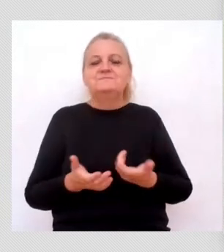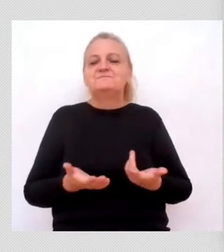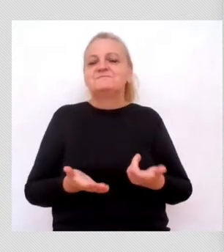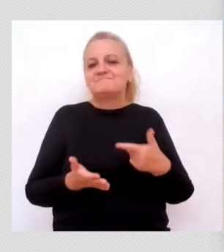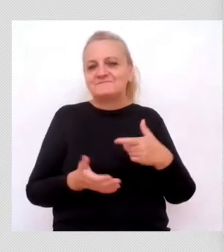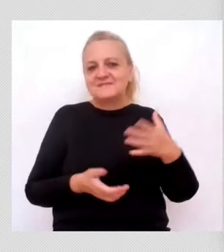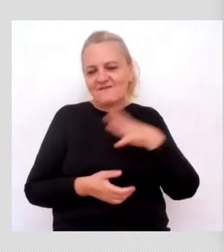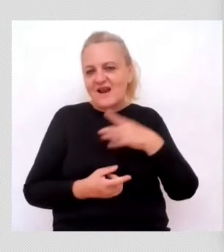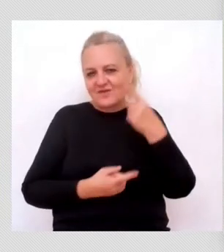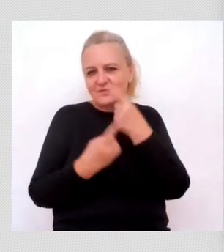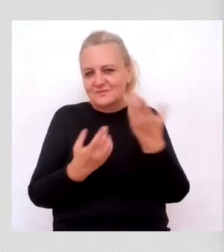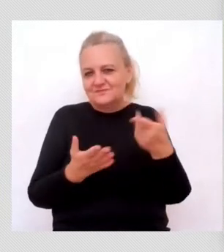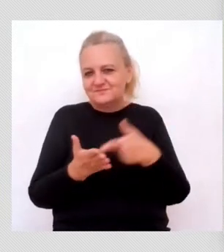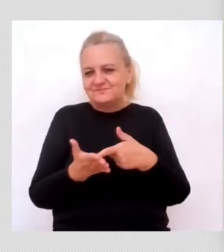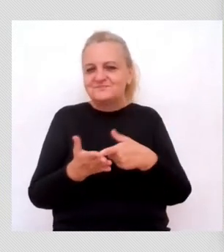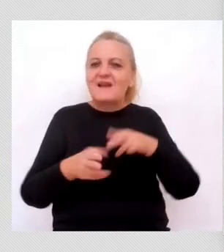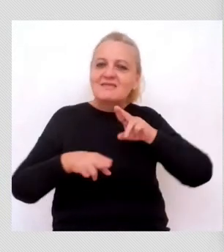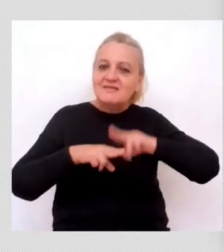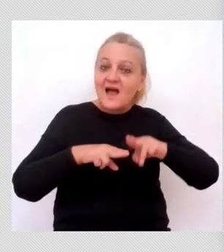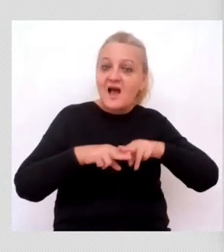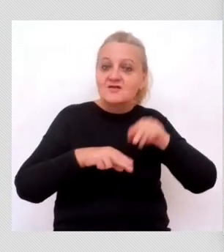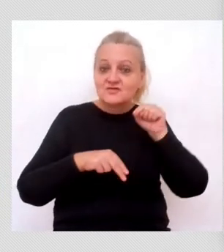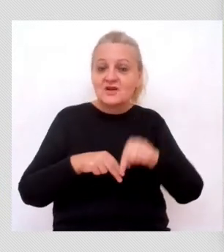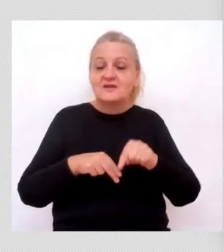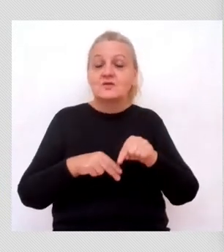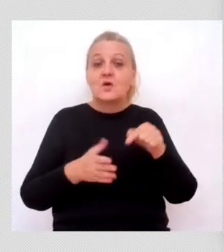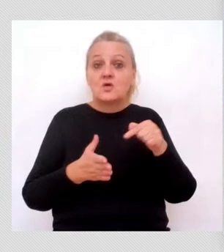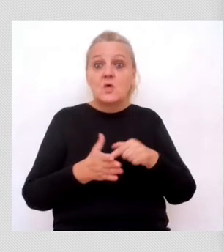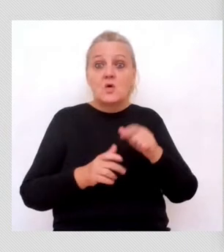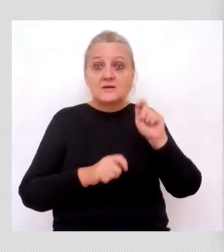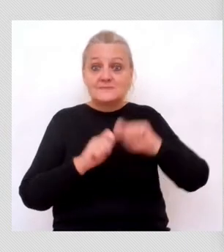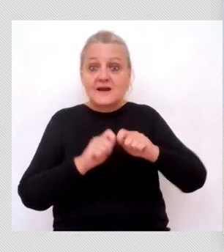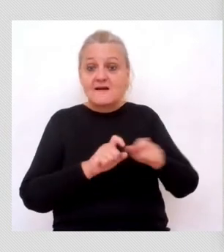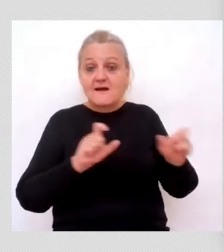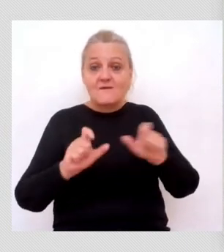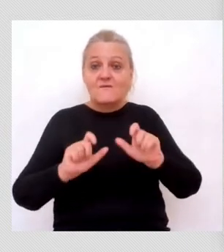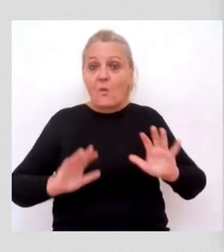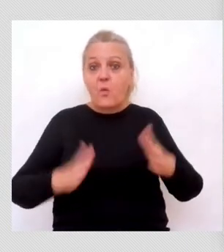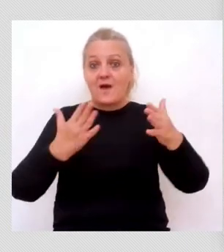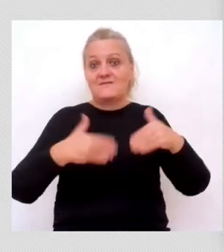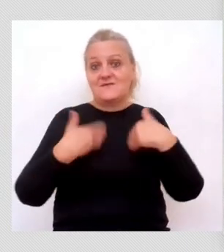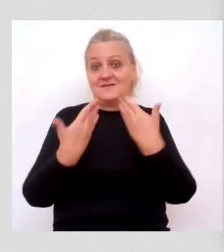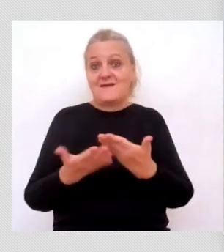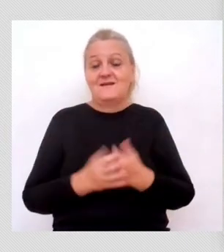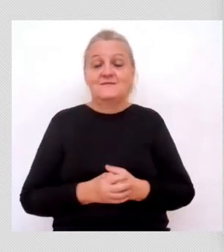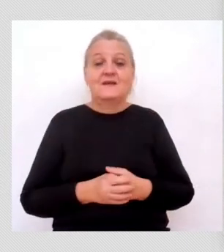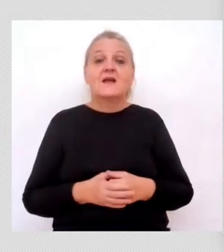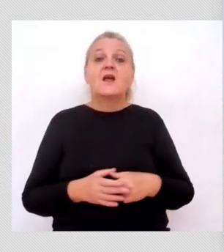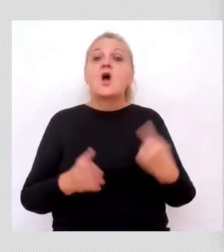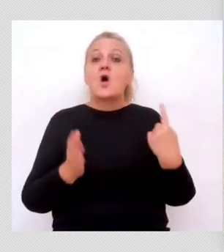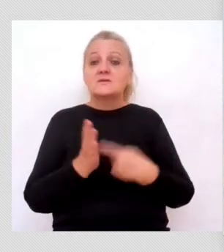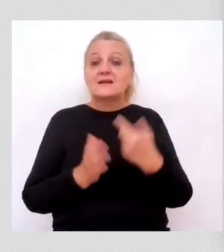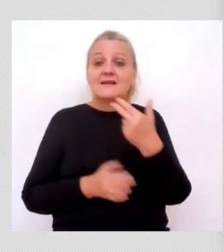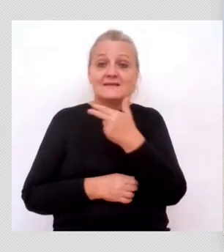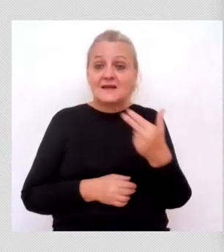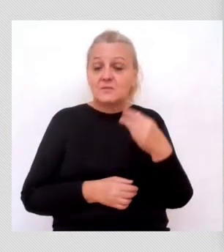warto się zastanowić nad takimi instrumentami, które by taki monitoring ułatwiały. I ostatnia kwestia jest